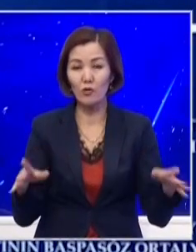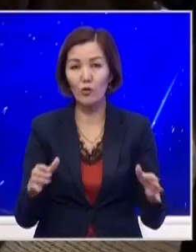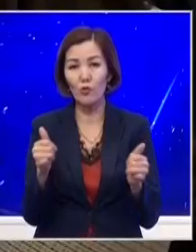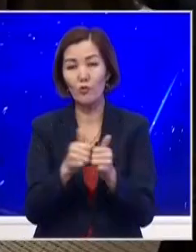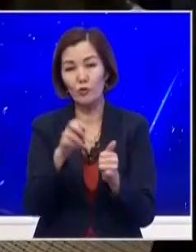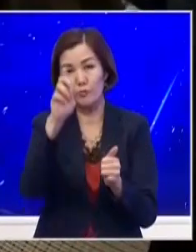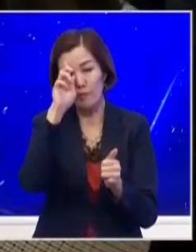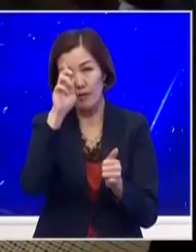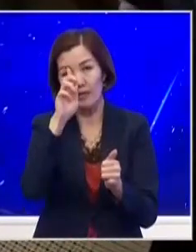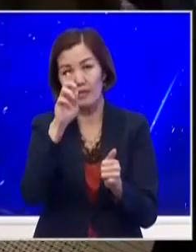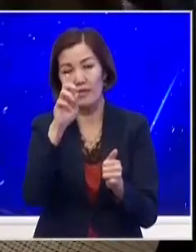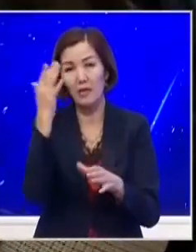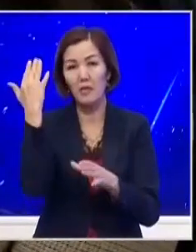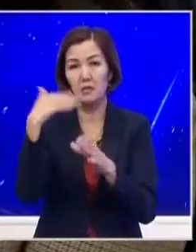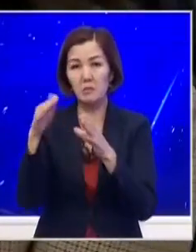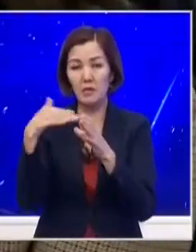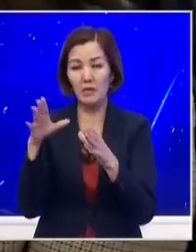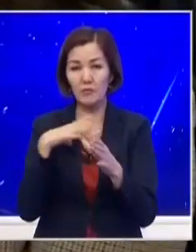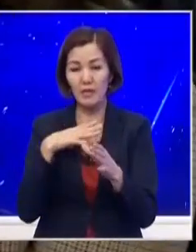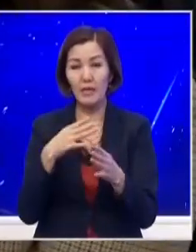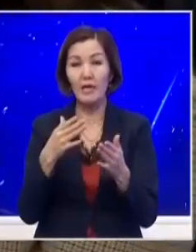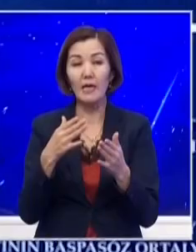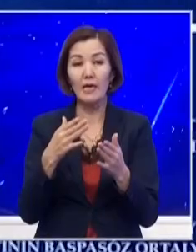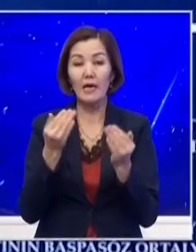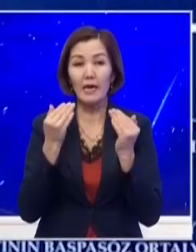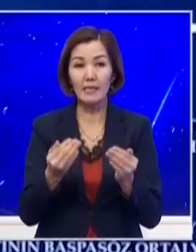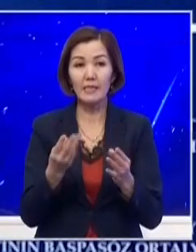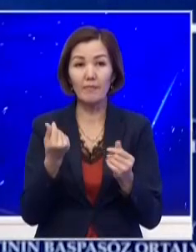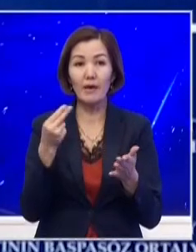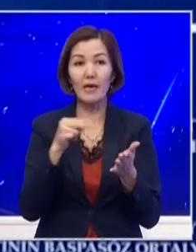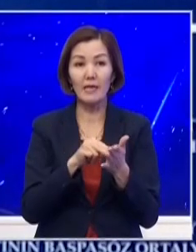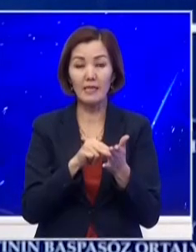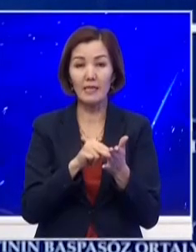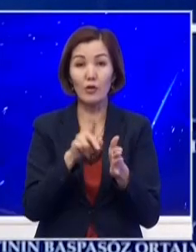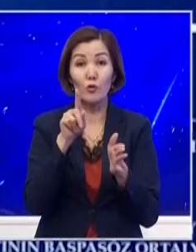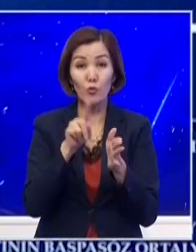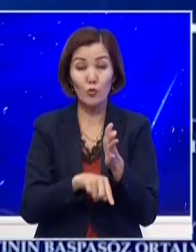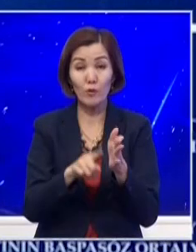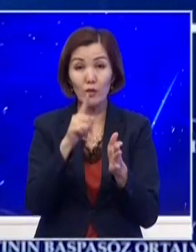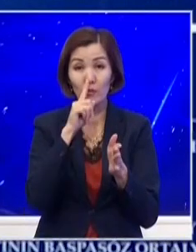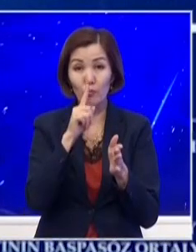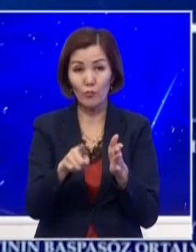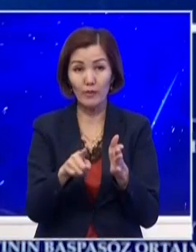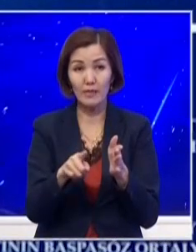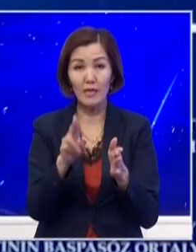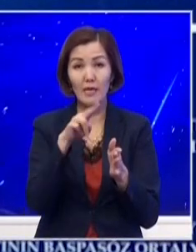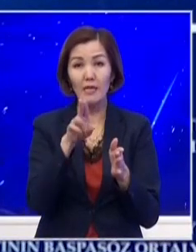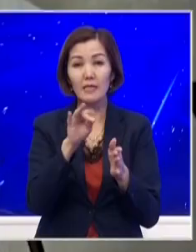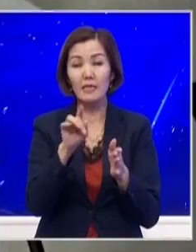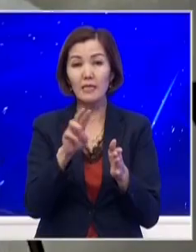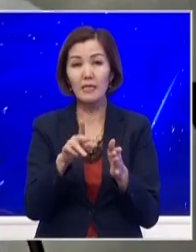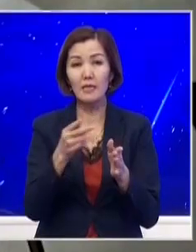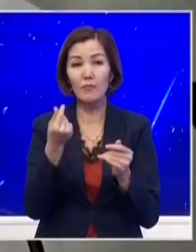көрші елдерге әкетіліп жатыр. Егер қазір біз баға айырылмашылығын төмендетпесек, онда дизель отыны